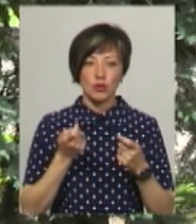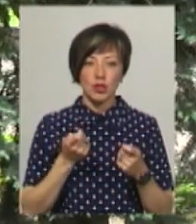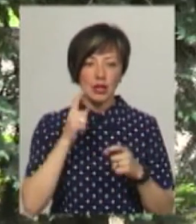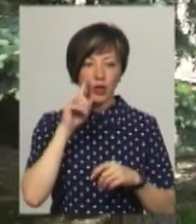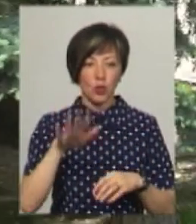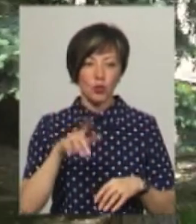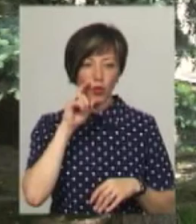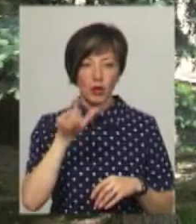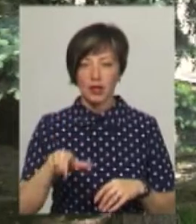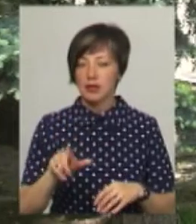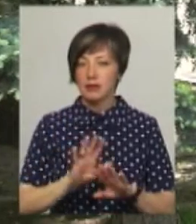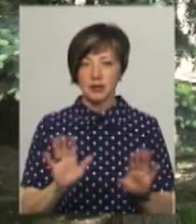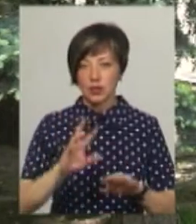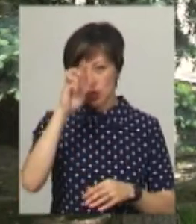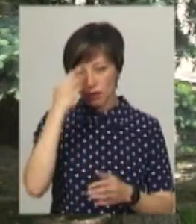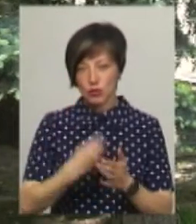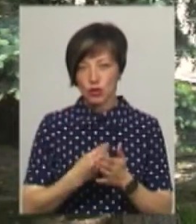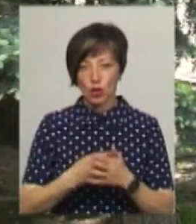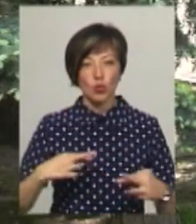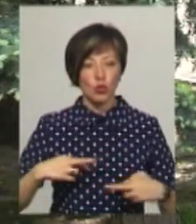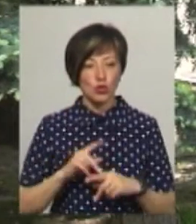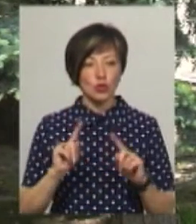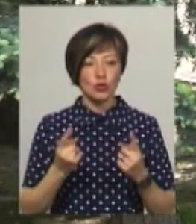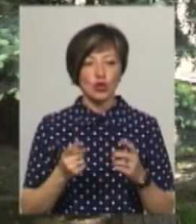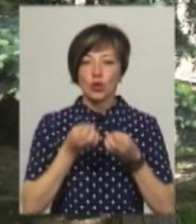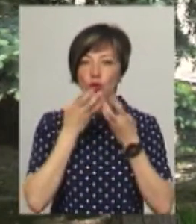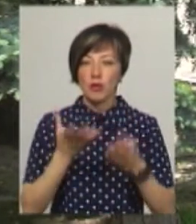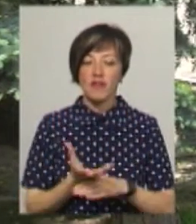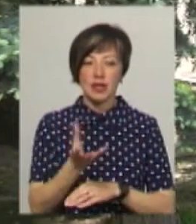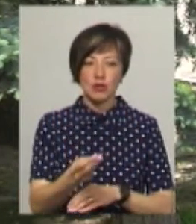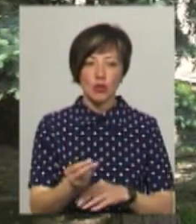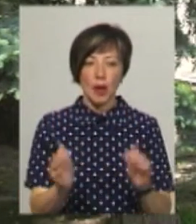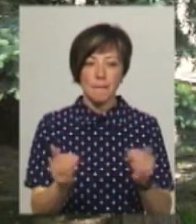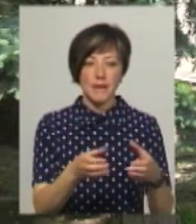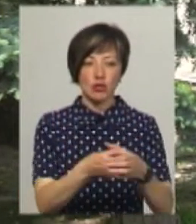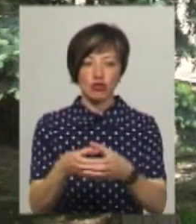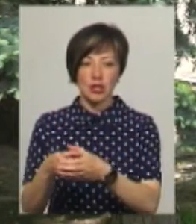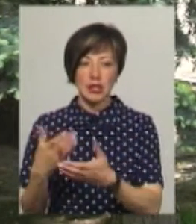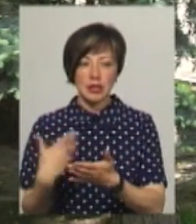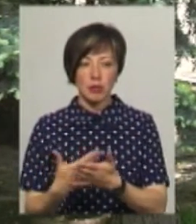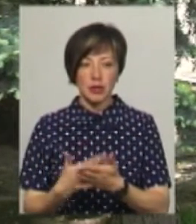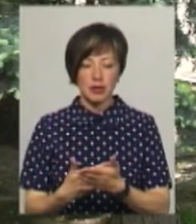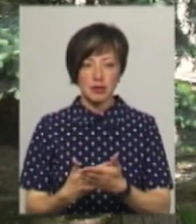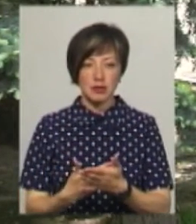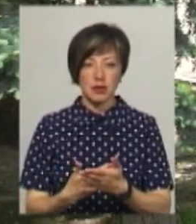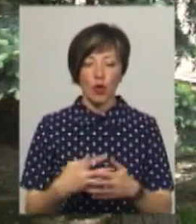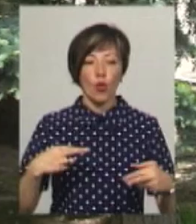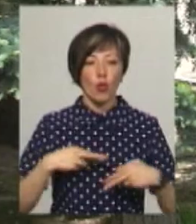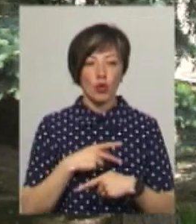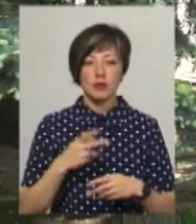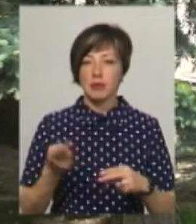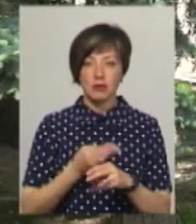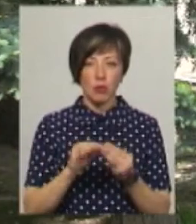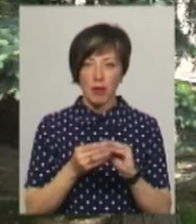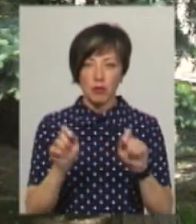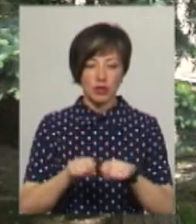недолюблюють Україну. З державного бюджету Угорщина дуже добре фінансує меншини. Наприклад, в Угорщині без проблем